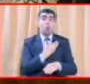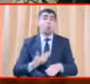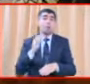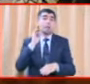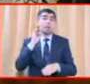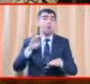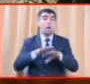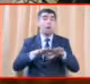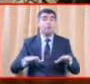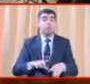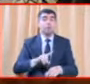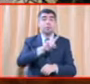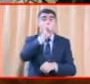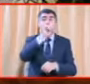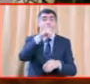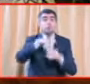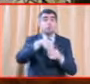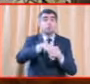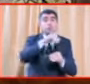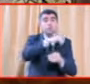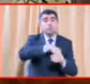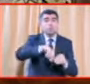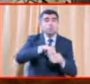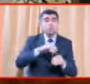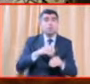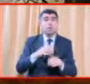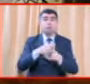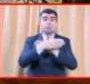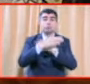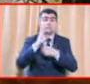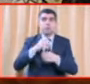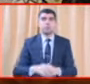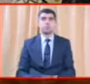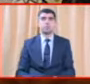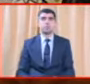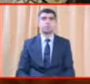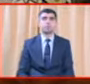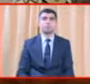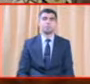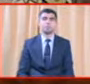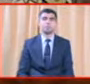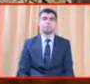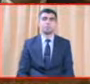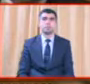السادة النواب المحترمين، فريق التجمع الوطني الأحرار، تفضلوا سيد النائب المحترم. مشكورين.